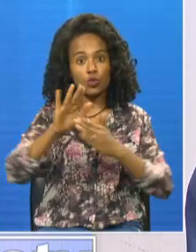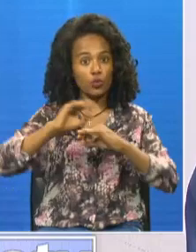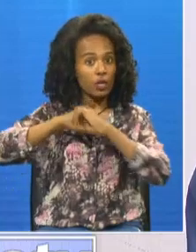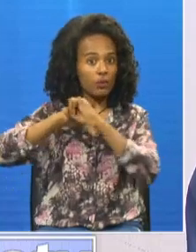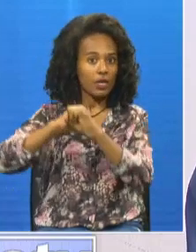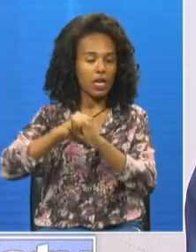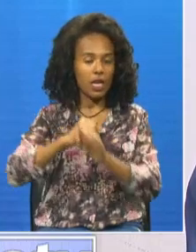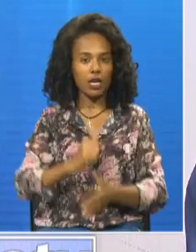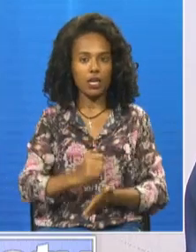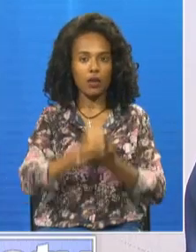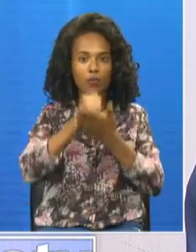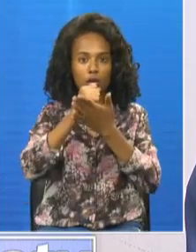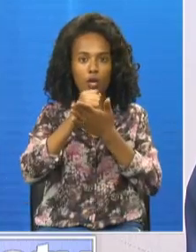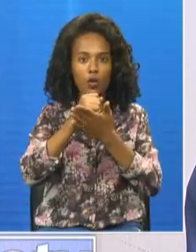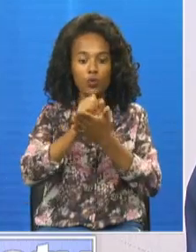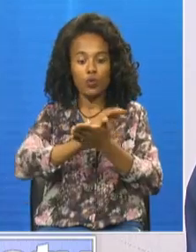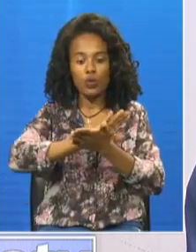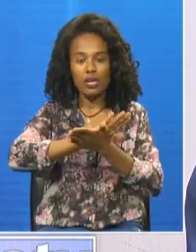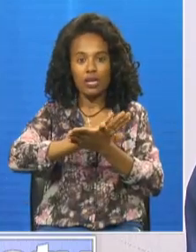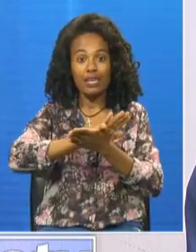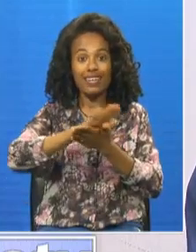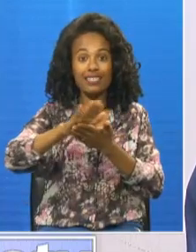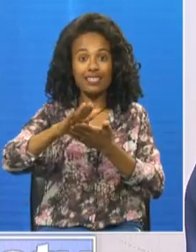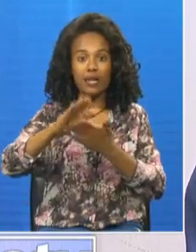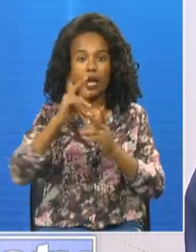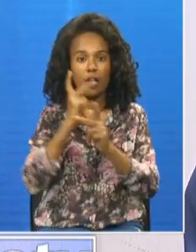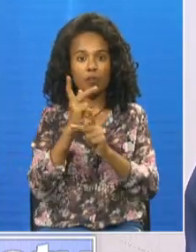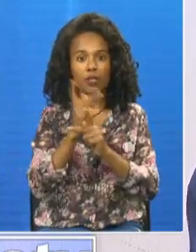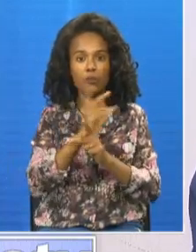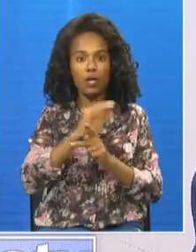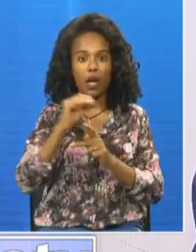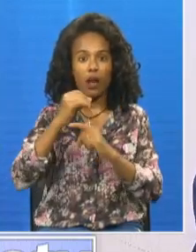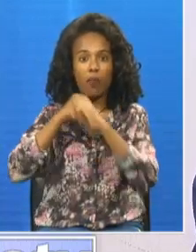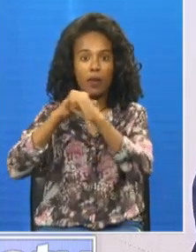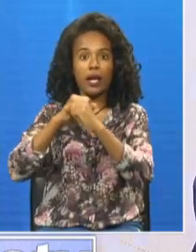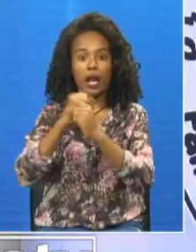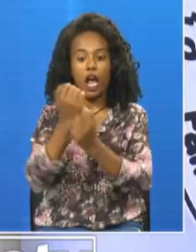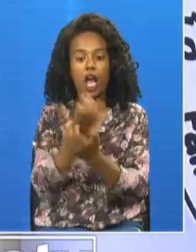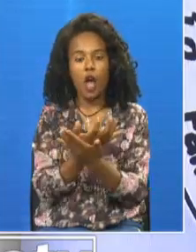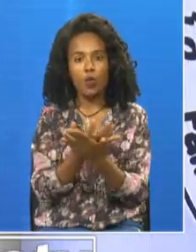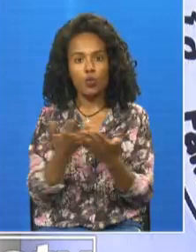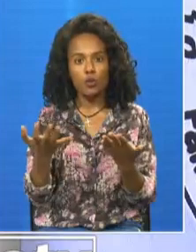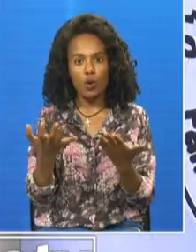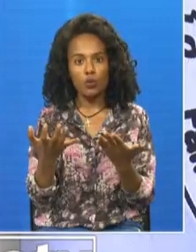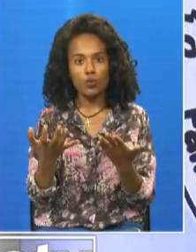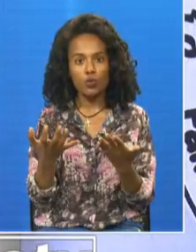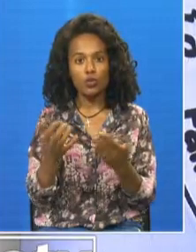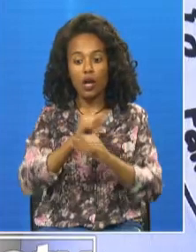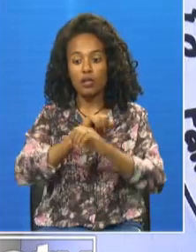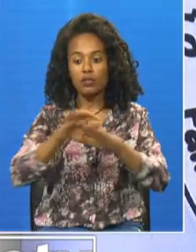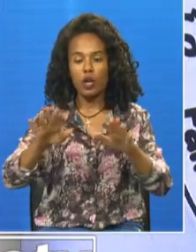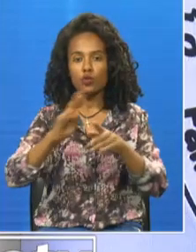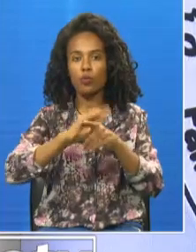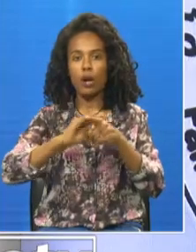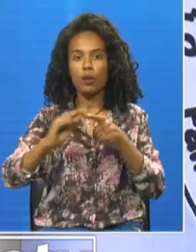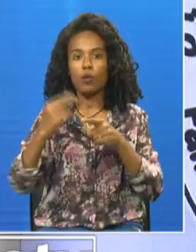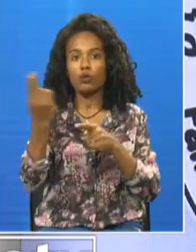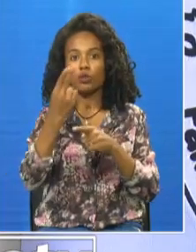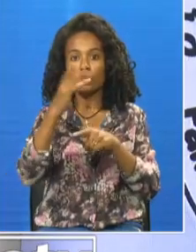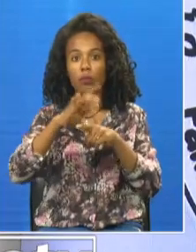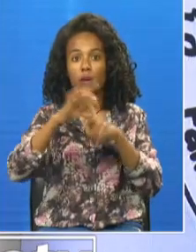ተቋም በመንግስት ለሚማሩ 200 ተማሪዎች ምገባ እያደረገ እንደሚገኝ ነው የተገለጸው። ዝርዝሩ የቤተልሔም ጥጋቡ